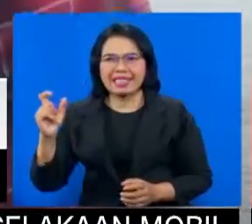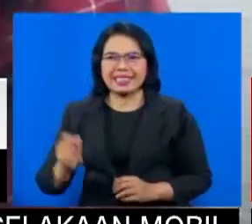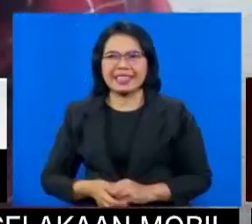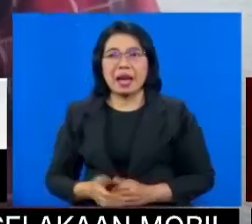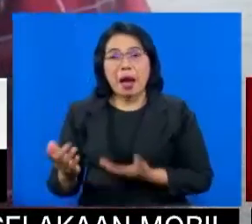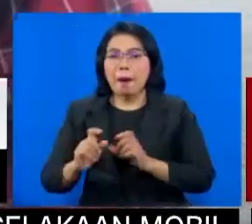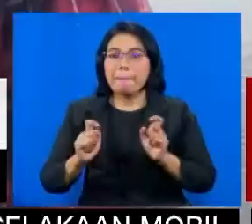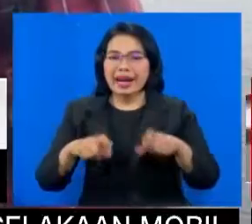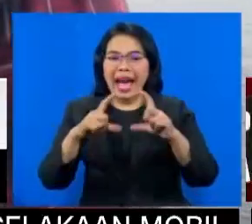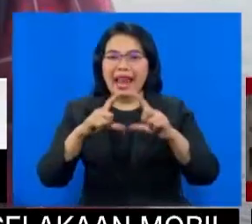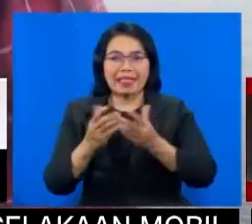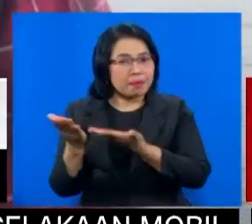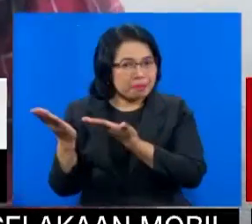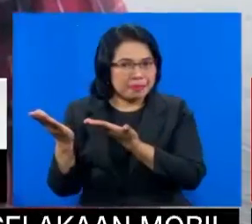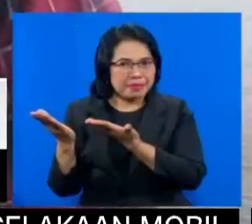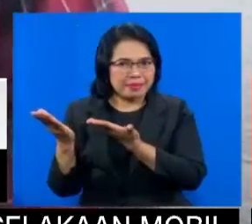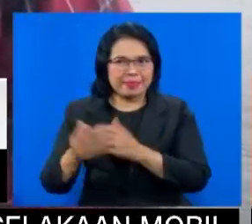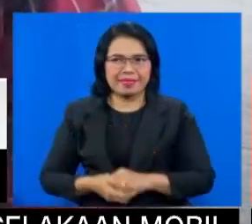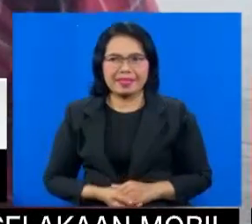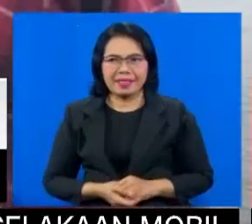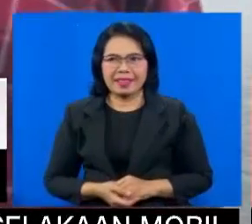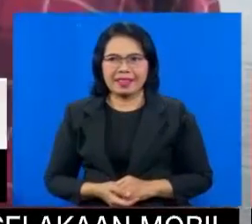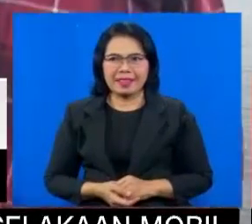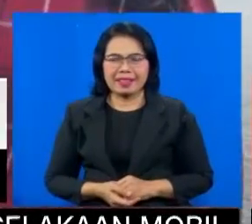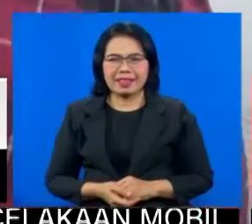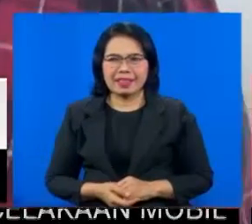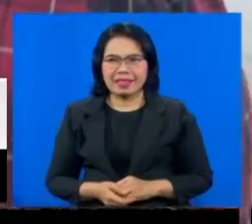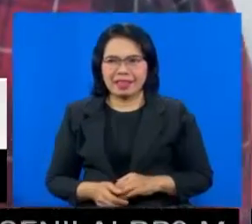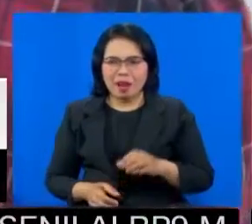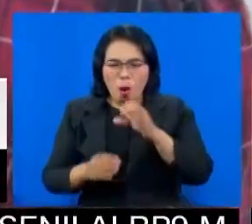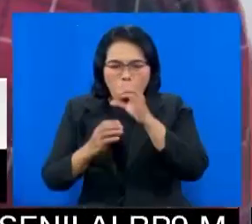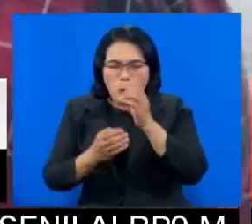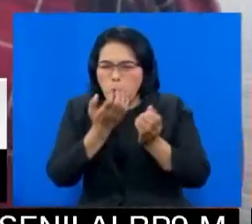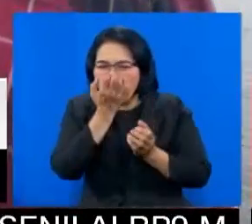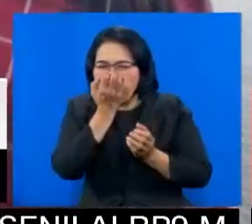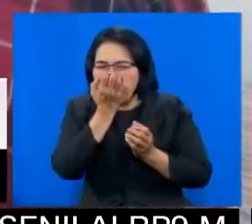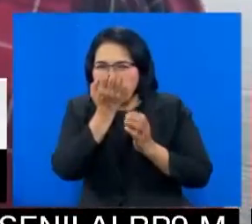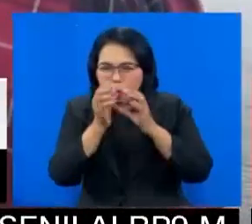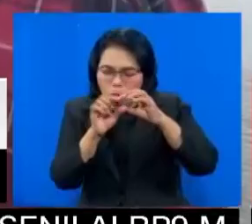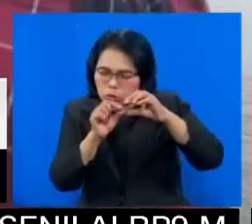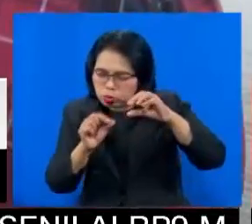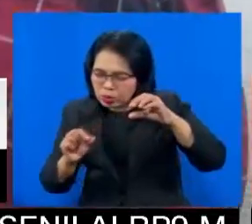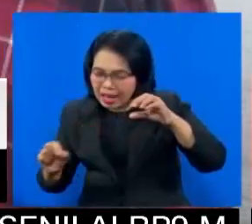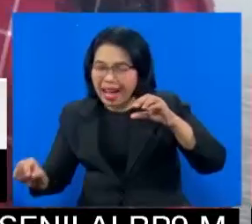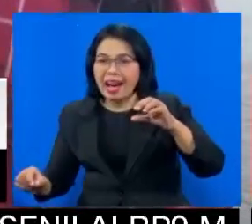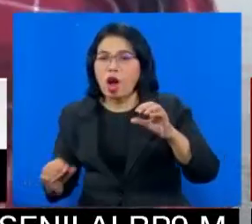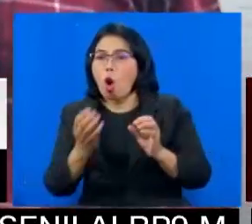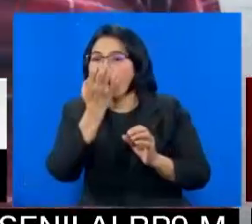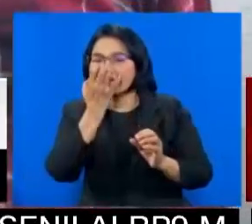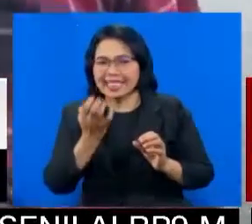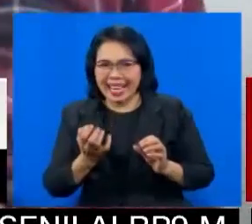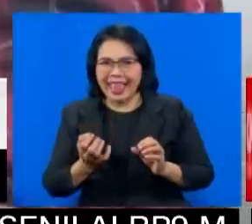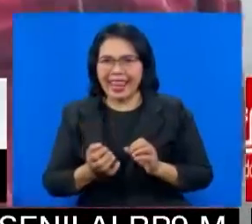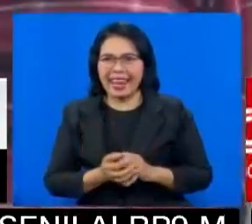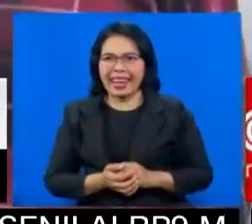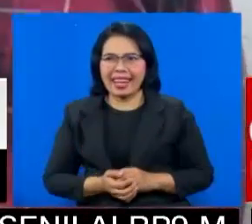Bau soalnya dari oli, olinya itu. Jadi udara yang masuk ke masker oksigen ini bau, itu